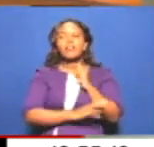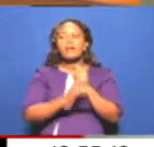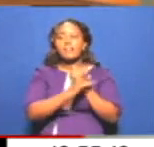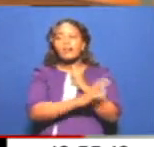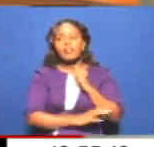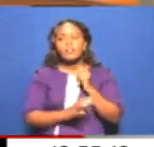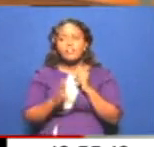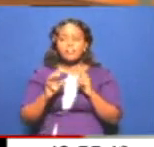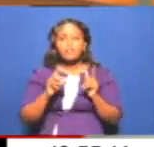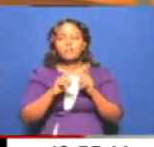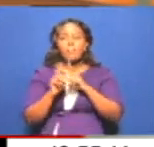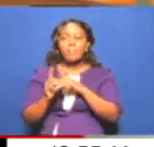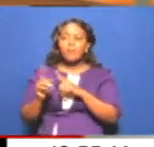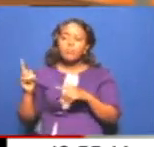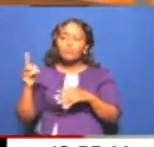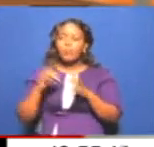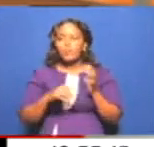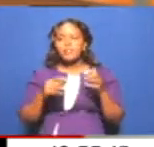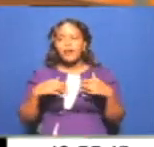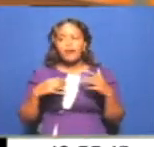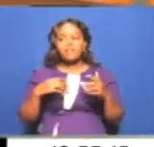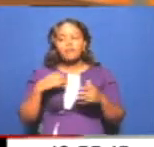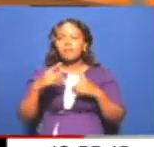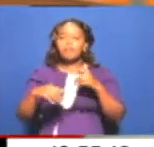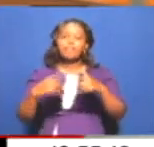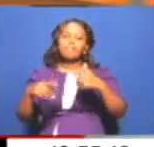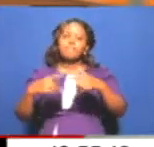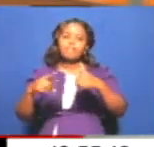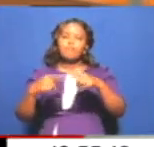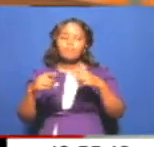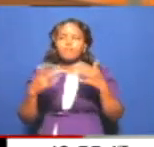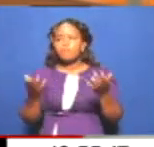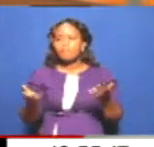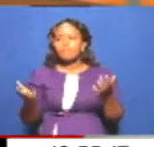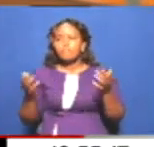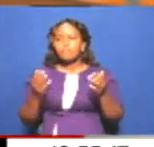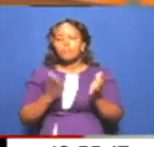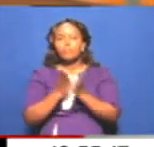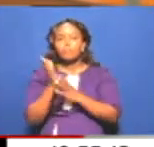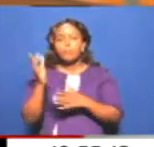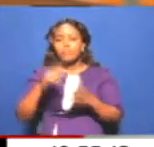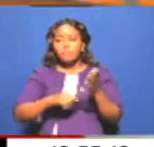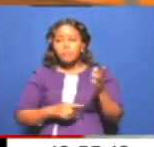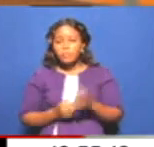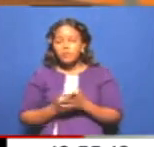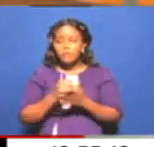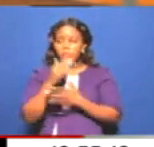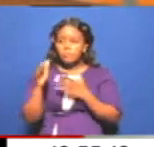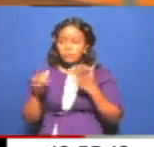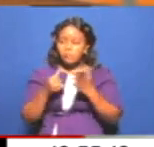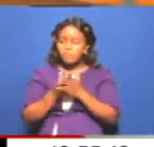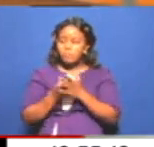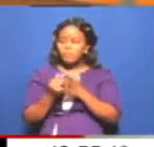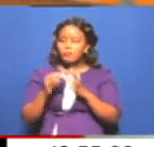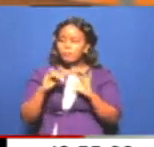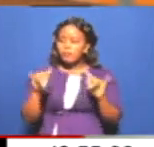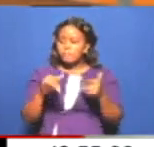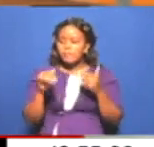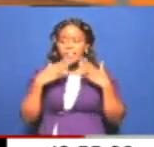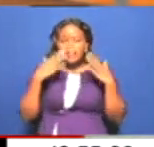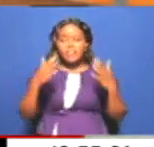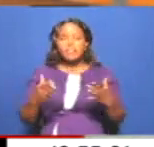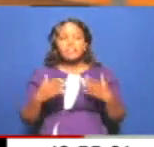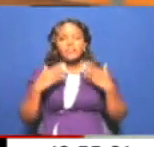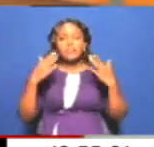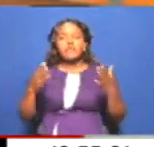yale ambayo yanaendelea kujitokeza kuhusiana na taarifa zinazokuhusu wewe mtazamaji. Nasema asante sana kwa utazamaji